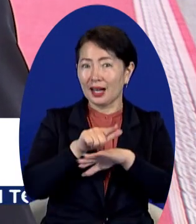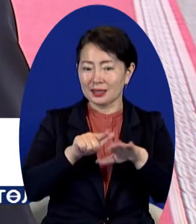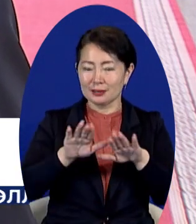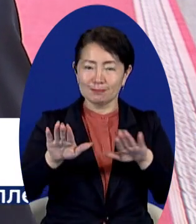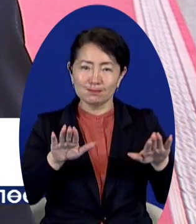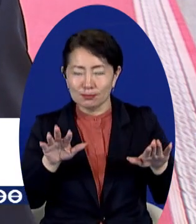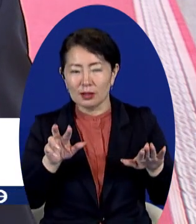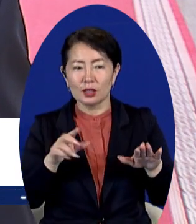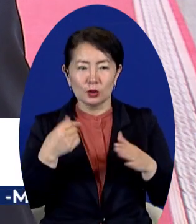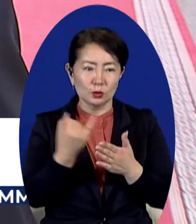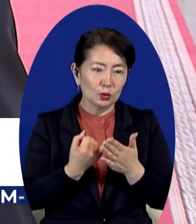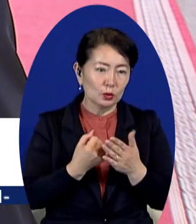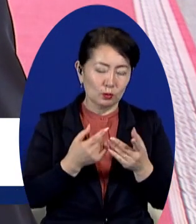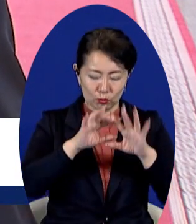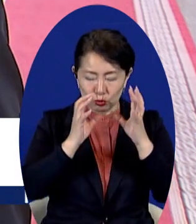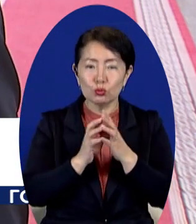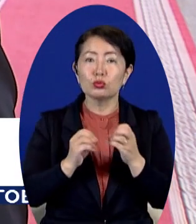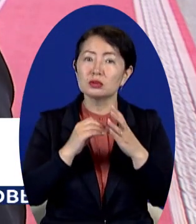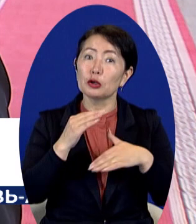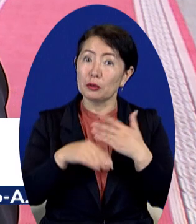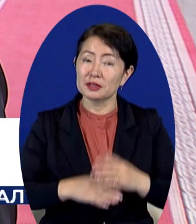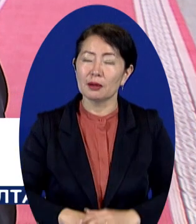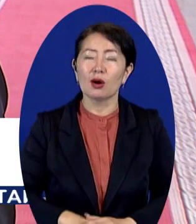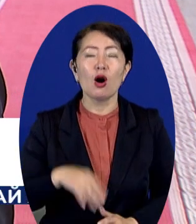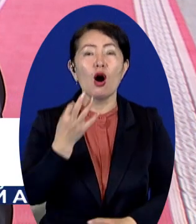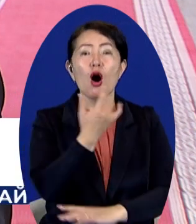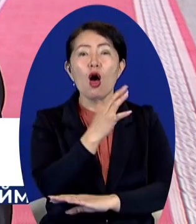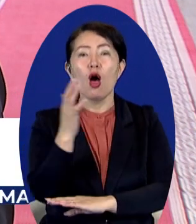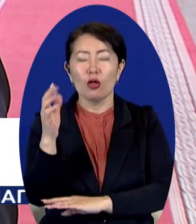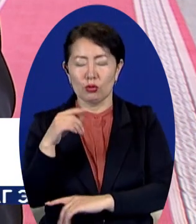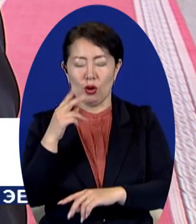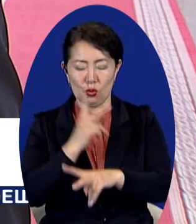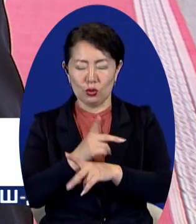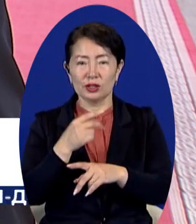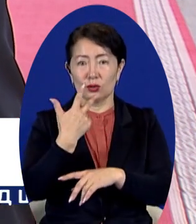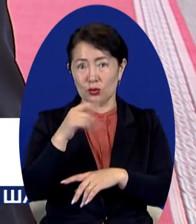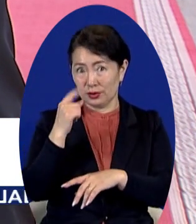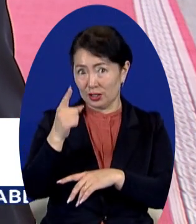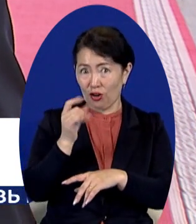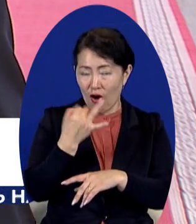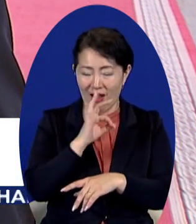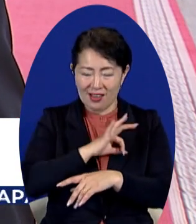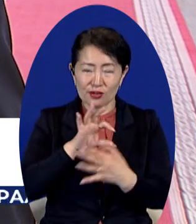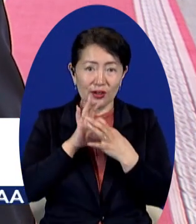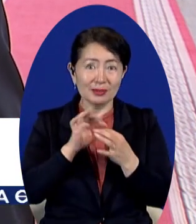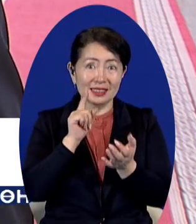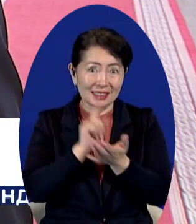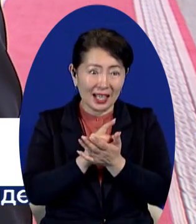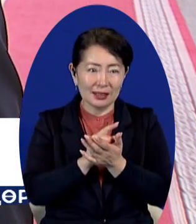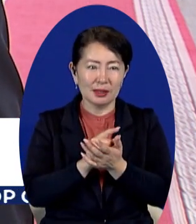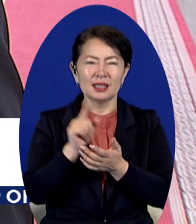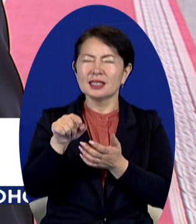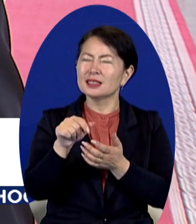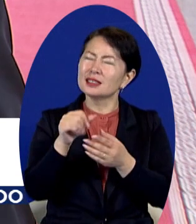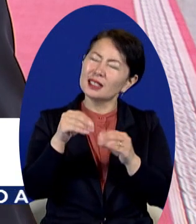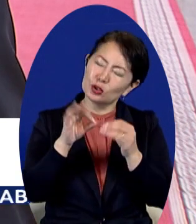байр зүйн зургшил ингээд бүх юмнуудаа бид нар хийцэн явчих. Яг ойн тухайн хуулийн 3.1.10-аар ойн ашиглалтай албаохи заалтууд байдаг. Ой хэрхэн одоо даацтанд